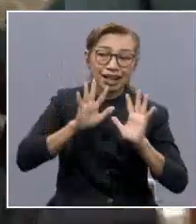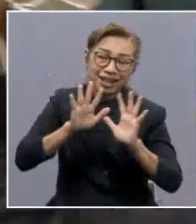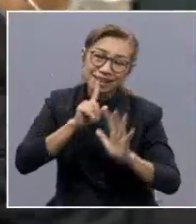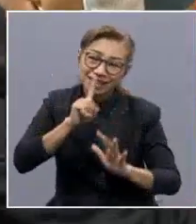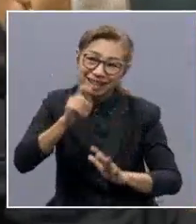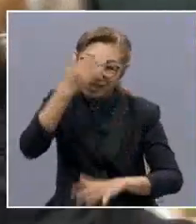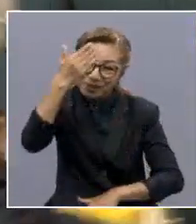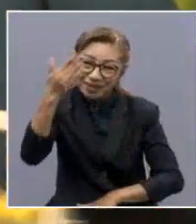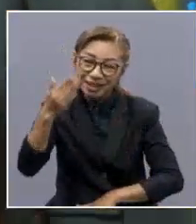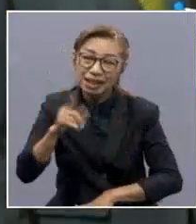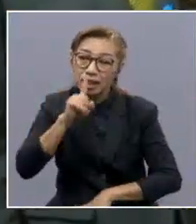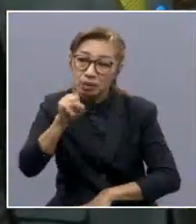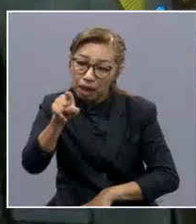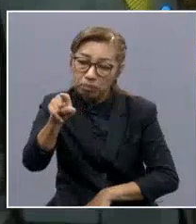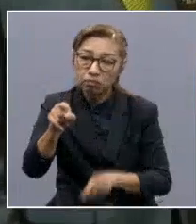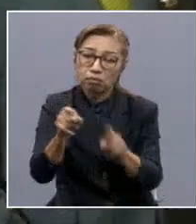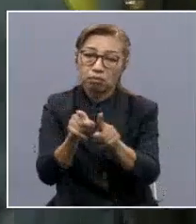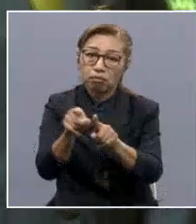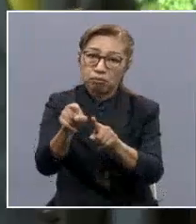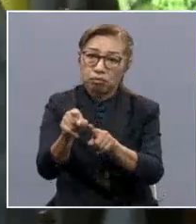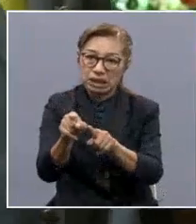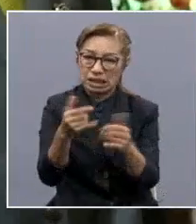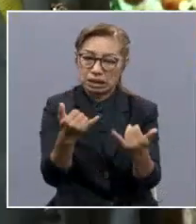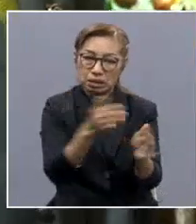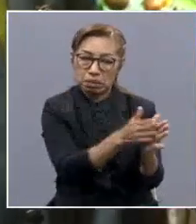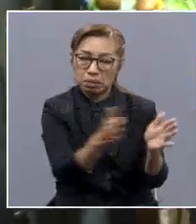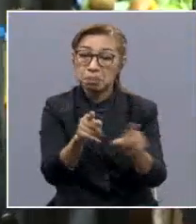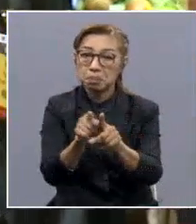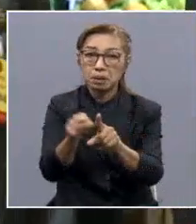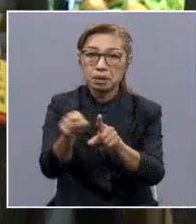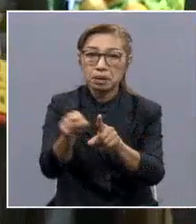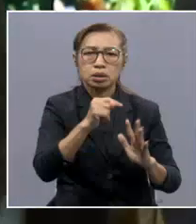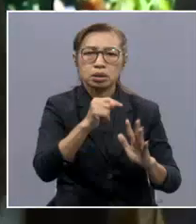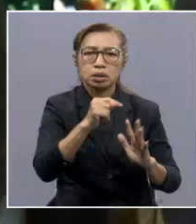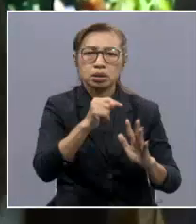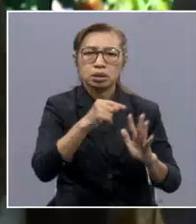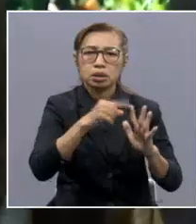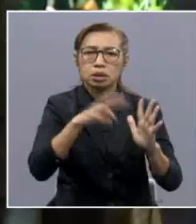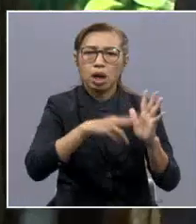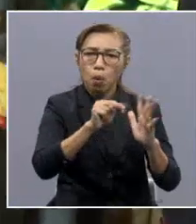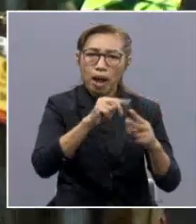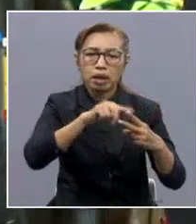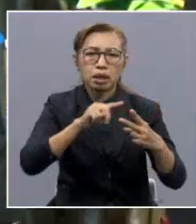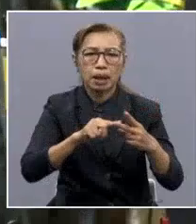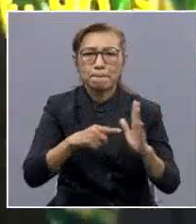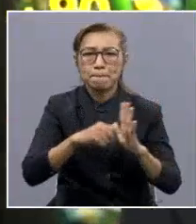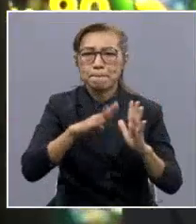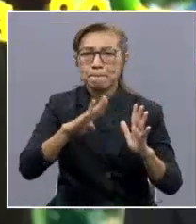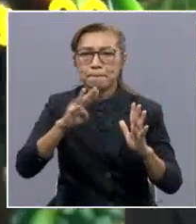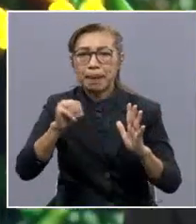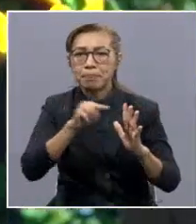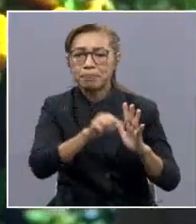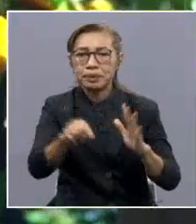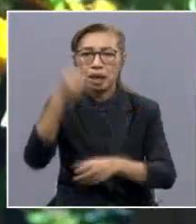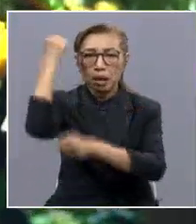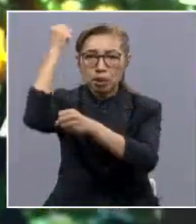แล้วก็สอบถามถึงกรณีที่มันเกิดขึ้นในช่วงนี้อย่างกรณีของตะวันกับแบมแบมเยาวชนนักเคลื่อนไหวอดอาหารขณะถูกควบคุมอ